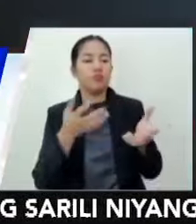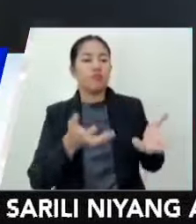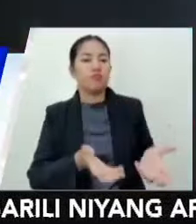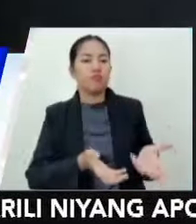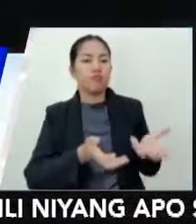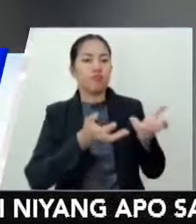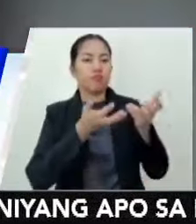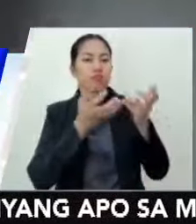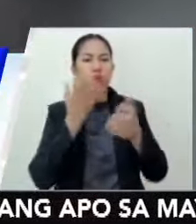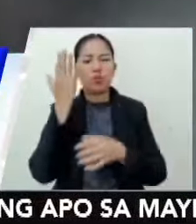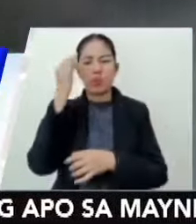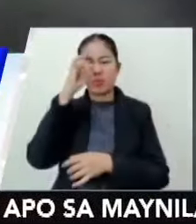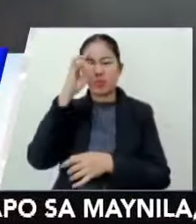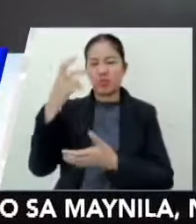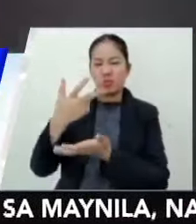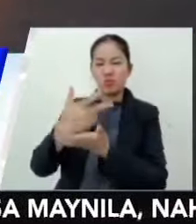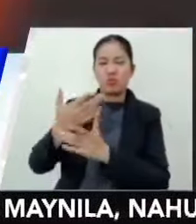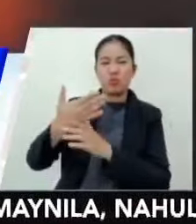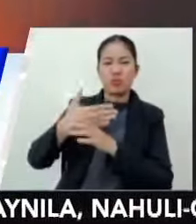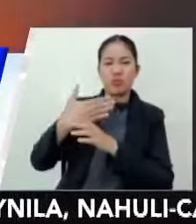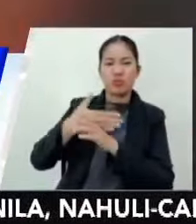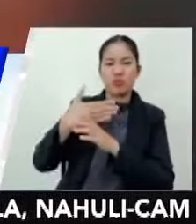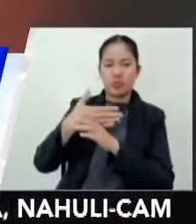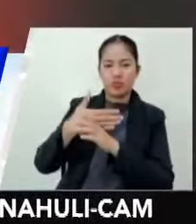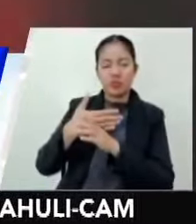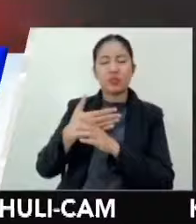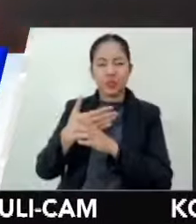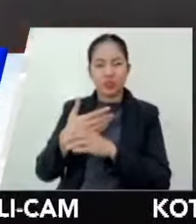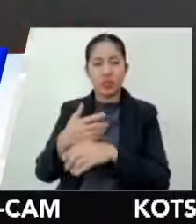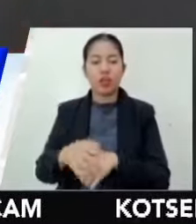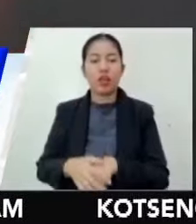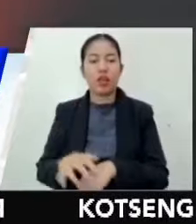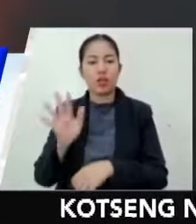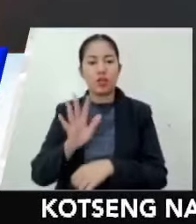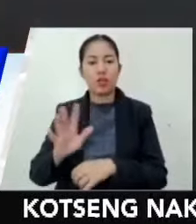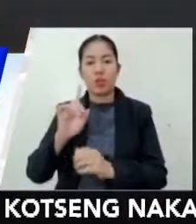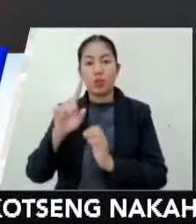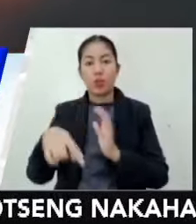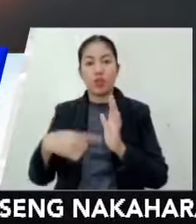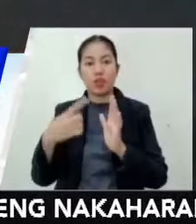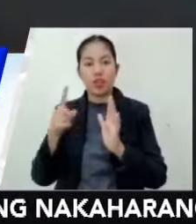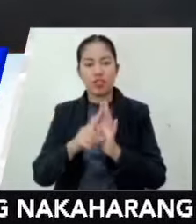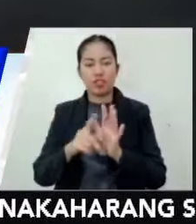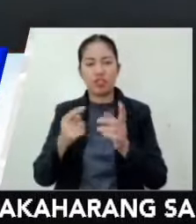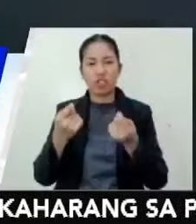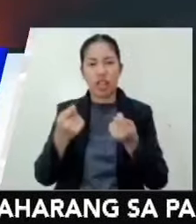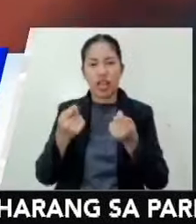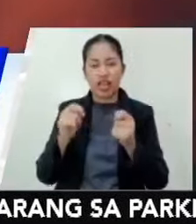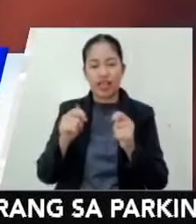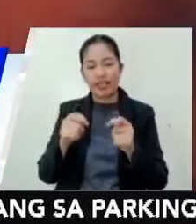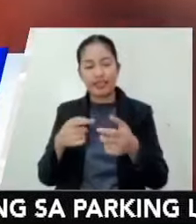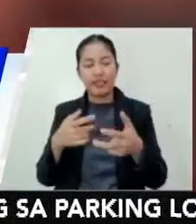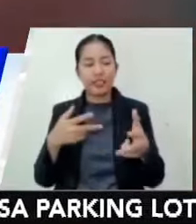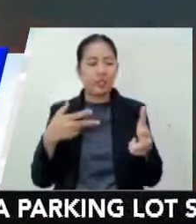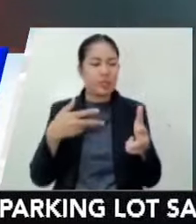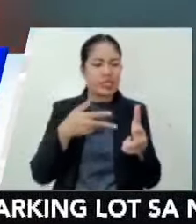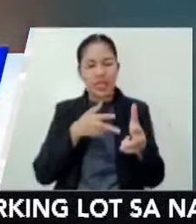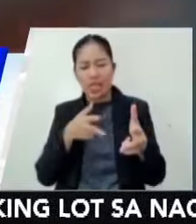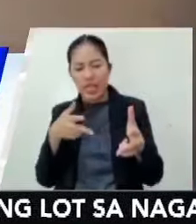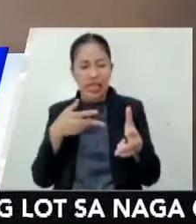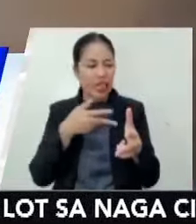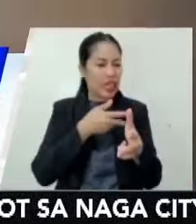sasakyan doon. Ayon sa uploader ng video, mahigit isang oras na nilang sinusubukang makalabas at hanapin ang may-ari ng nakaharang na